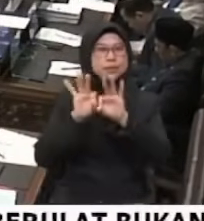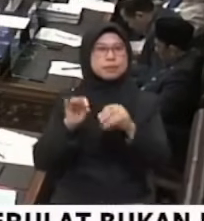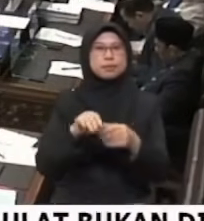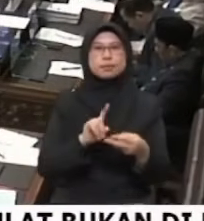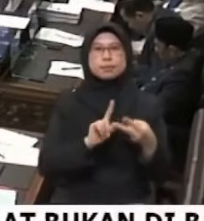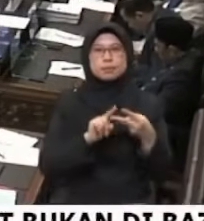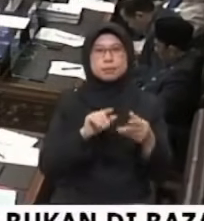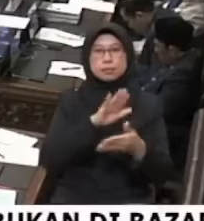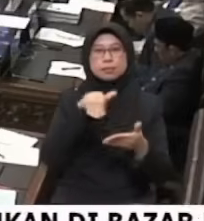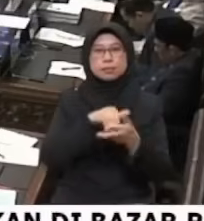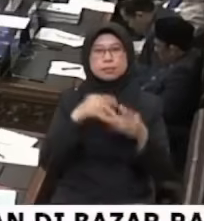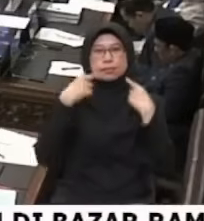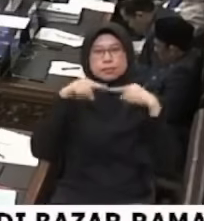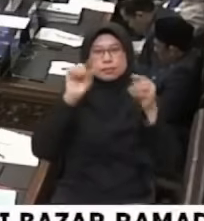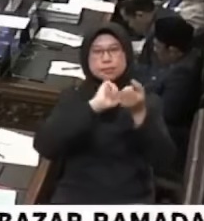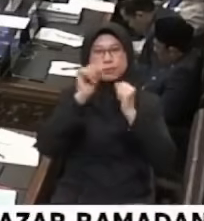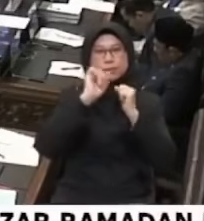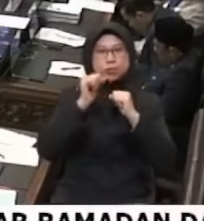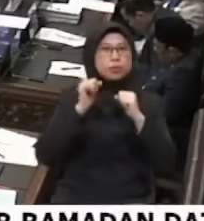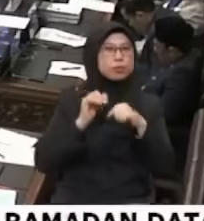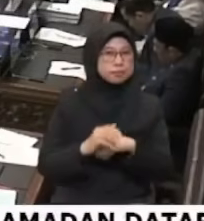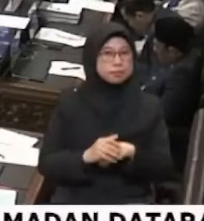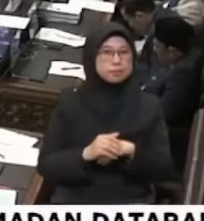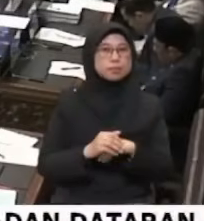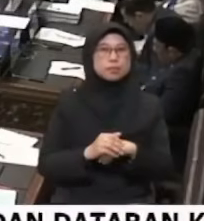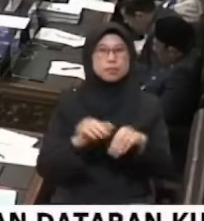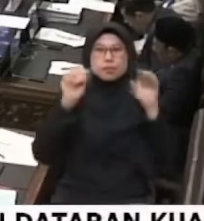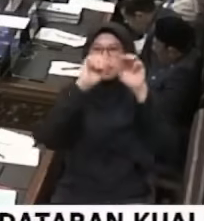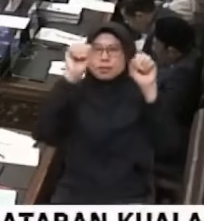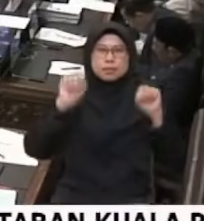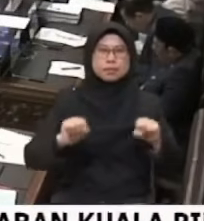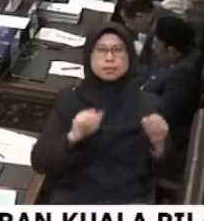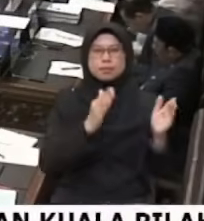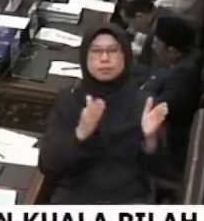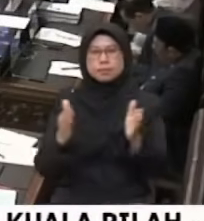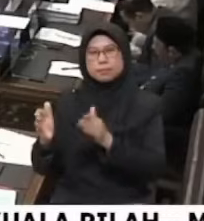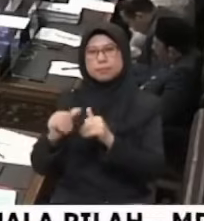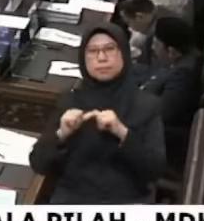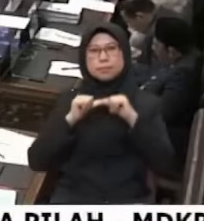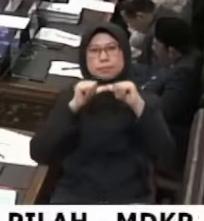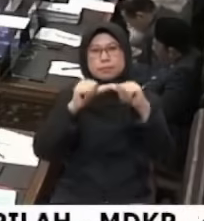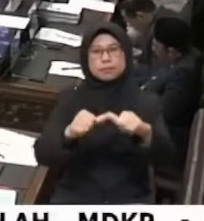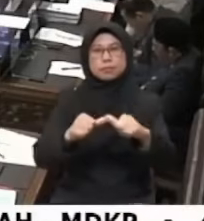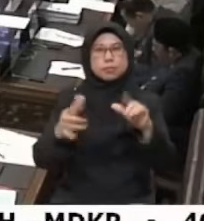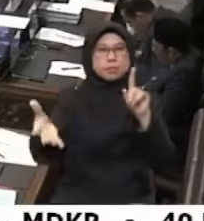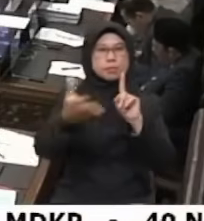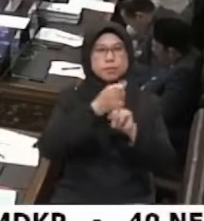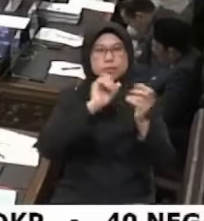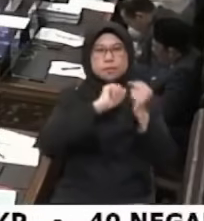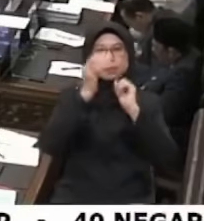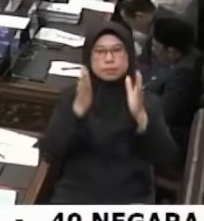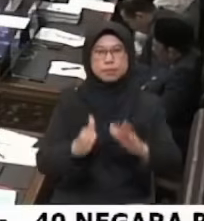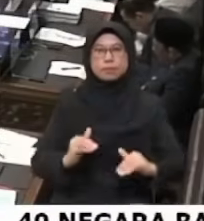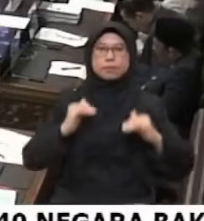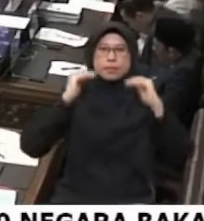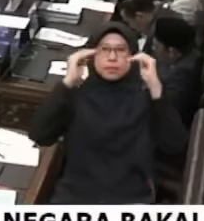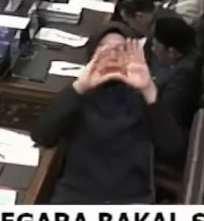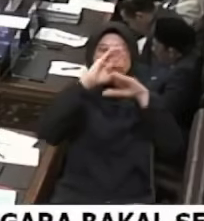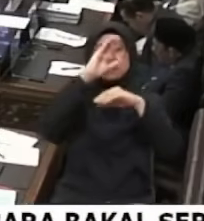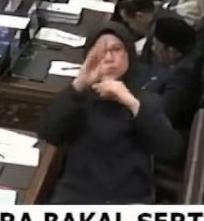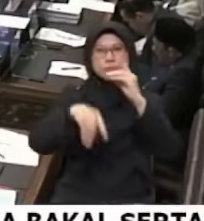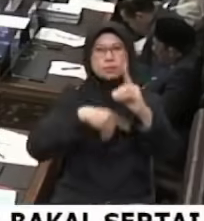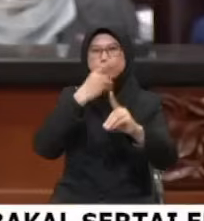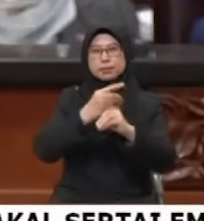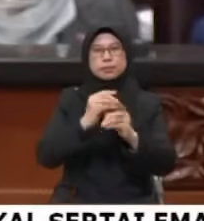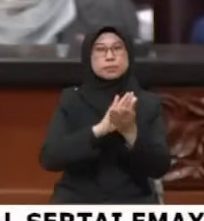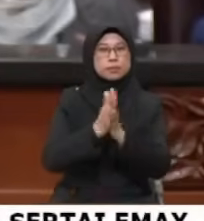menjadikan pusat kecemerlangan sukan yang berjalan secara sistematik danterusan ke arah pencapaian ATL bertaraf dunia nombor